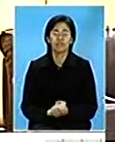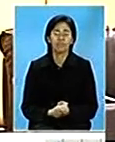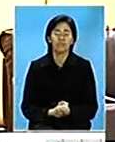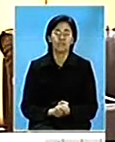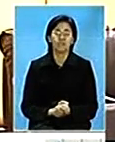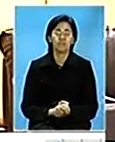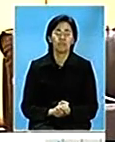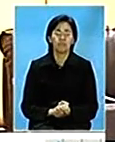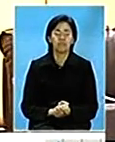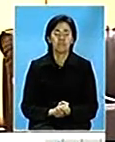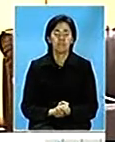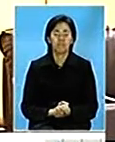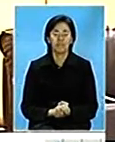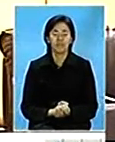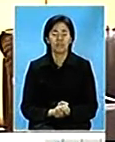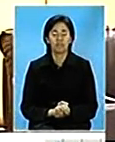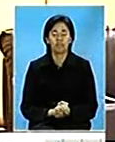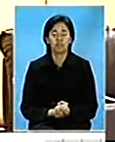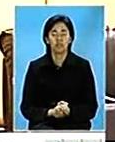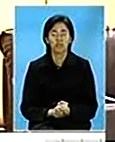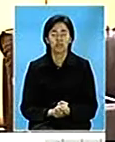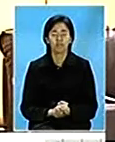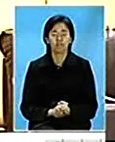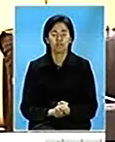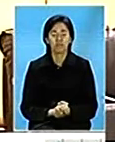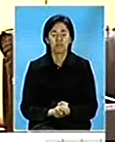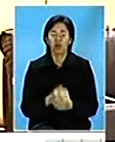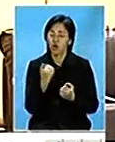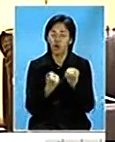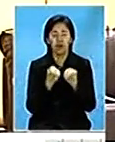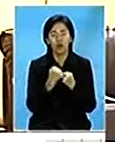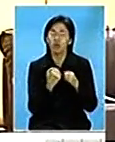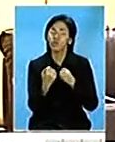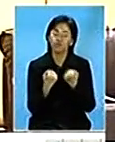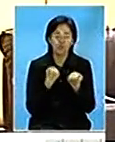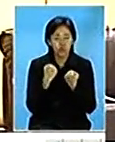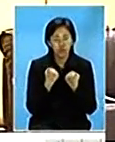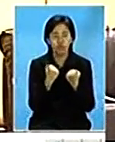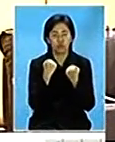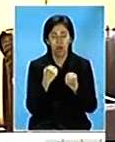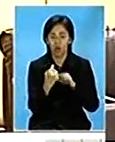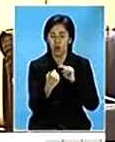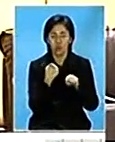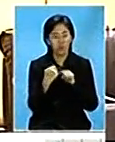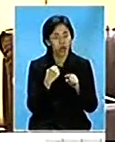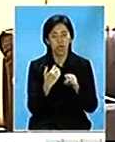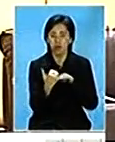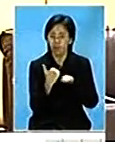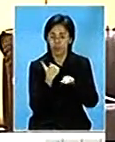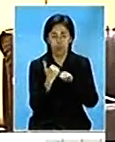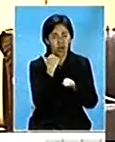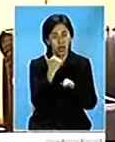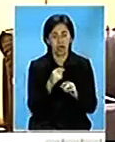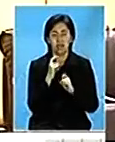สามารถให้ยานพาหนะเดินทางได้อย่างรวดเร็วในความปลอดภัยระดับปานกลางจ